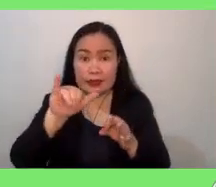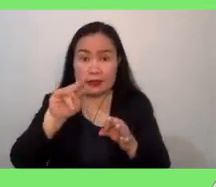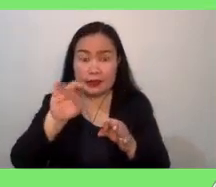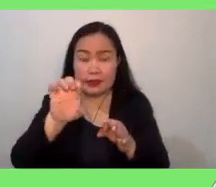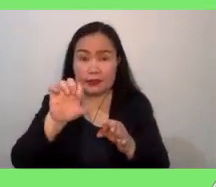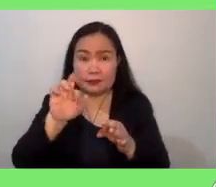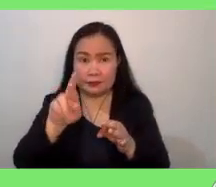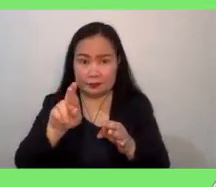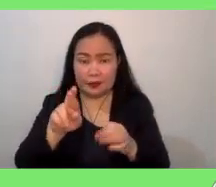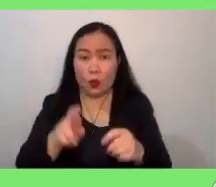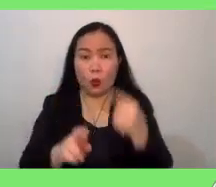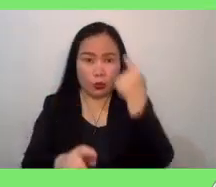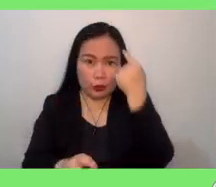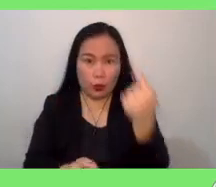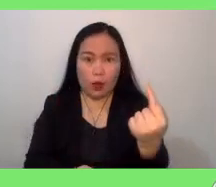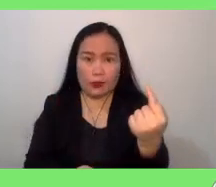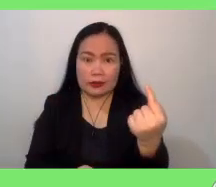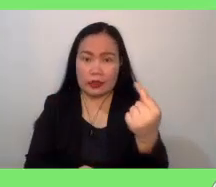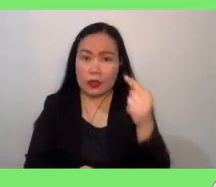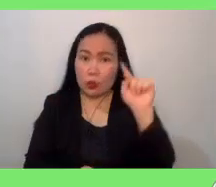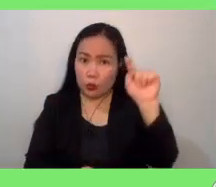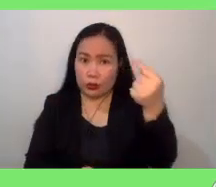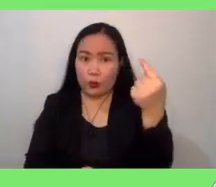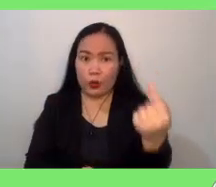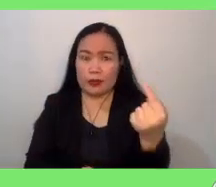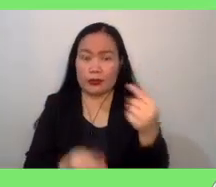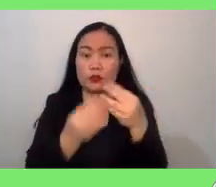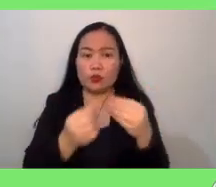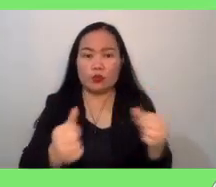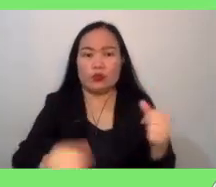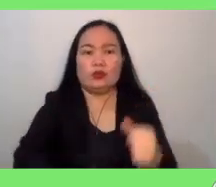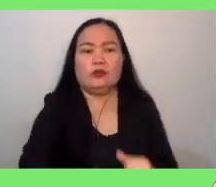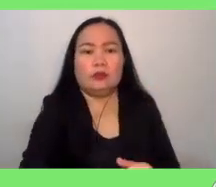solutions nun. Okay? So,